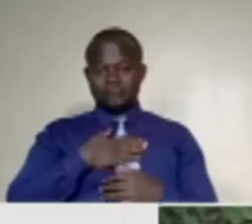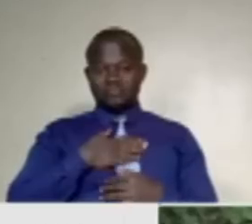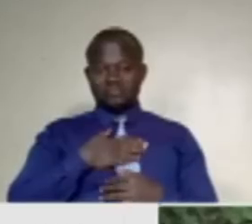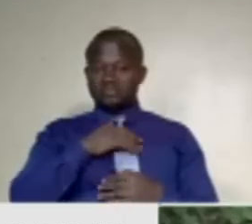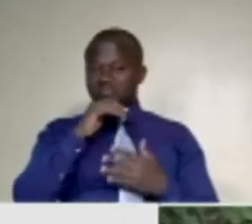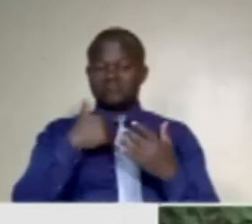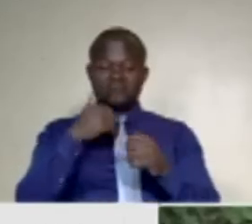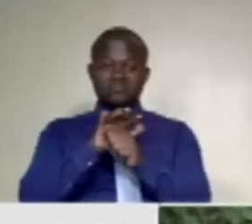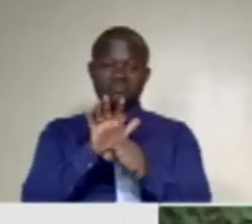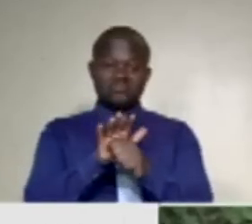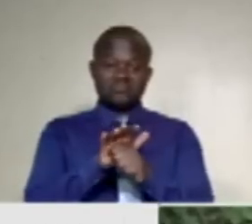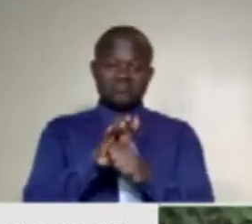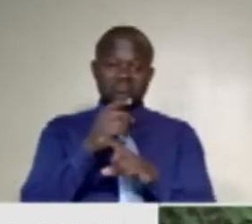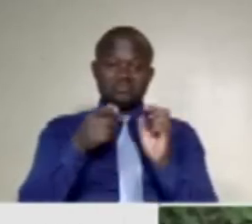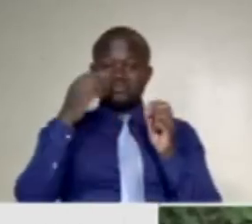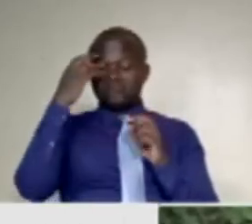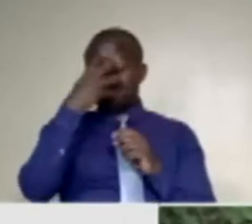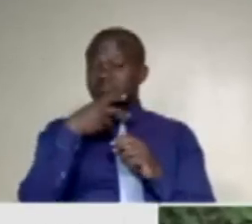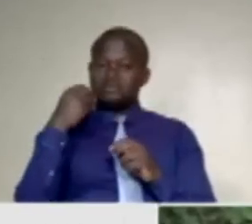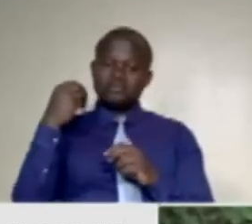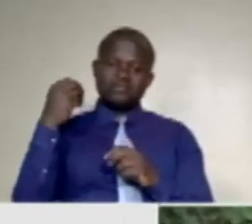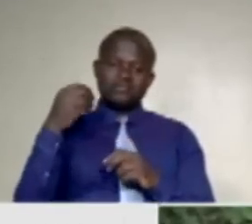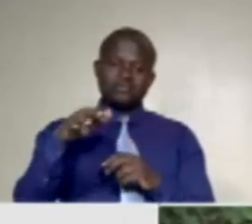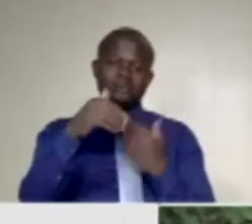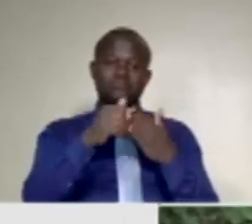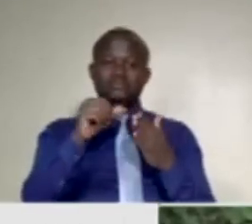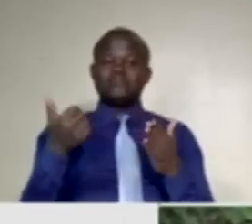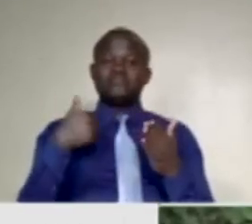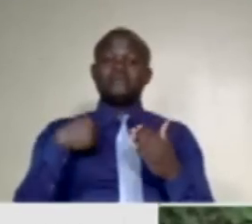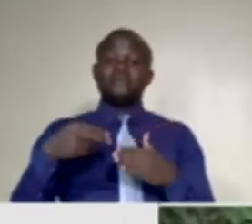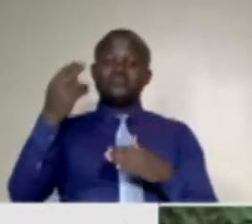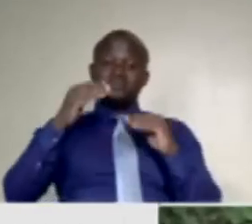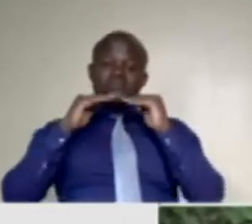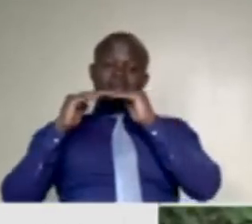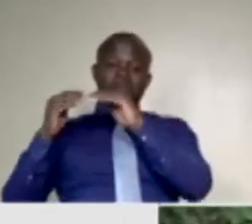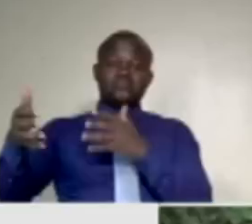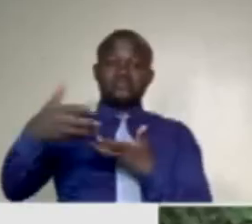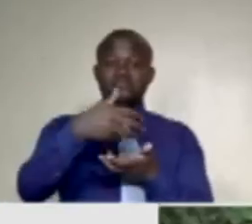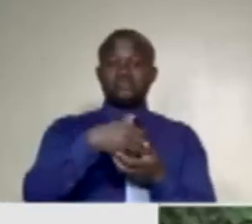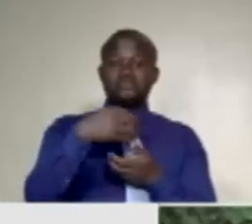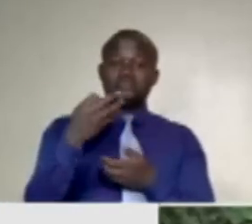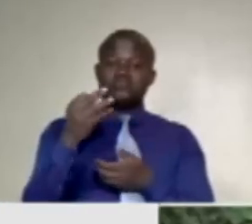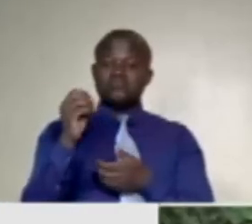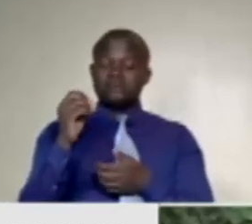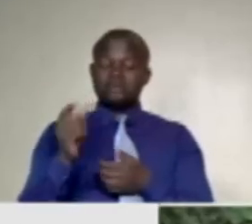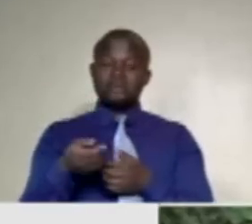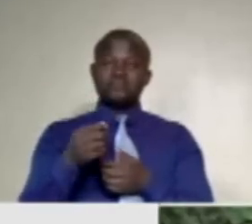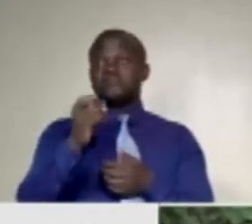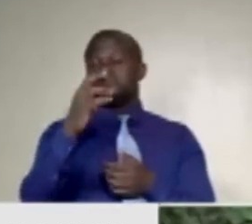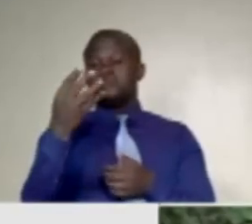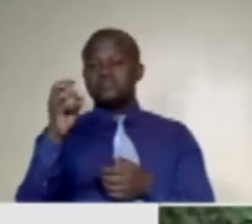sinanafite rwishi cyane ukabije uretse ubwiza bwarwo ariko hari nabandi bari bageze ku rwego rw'usarura 300,000 kwezi